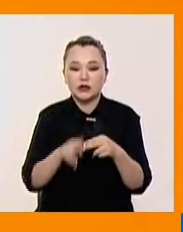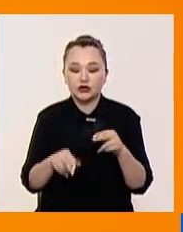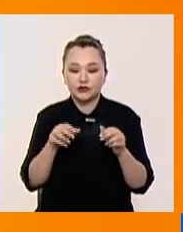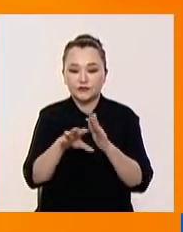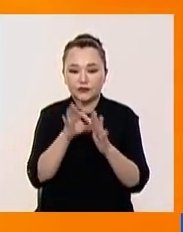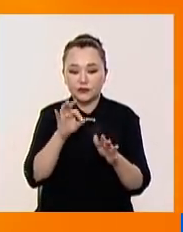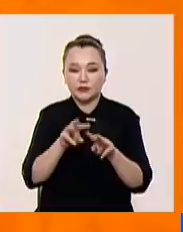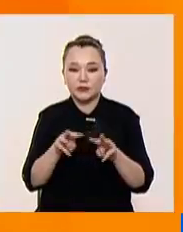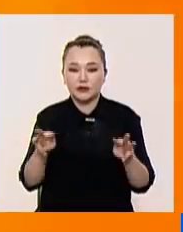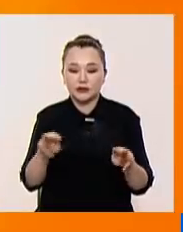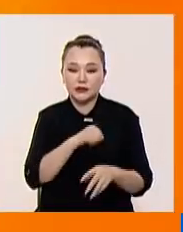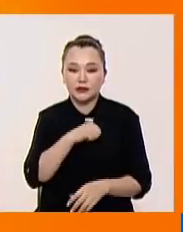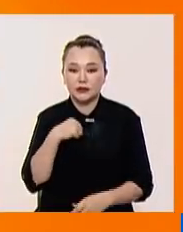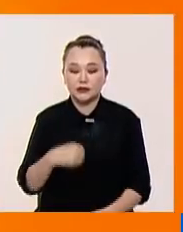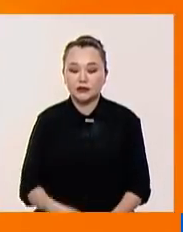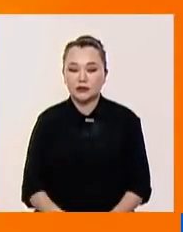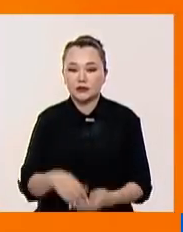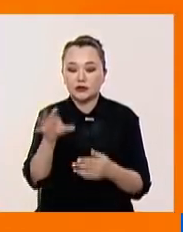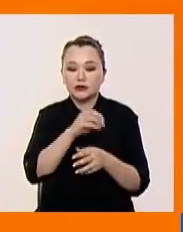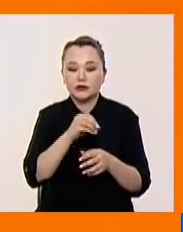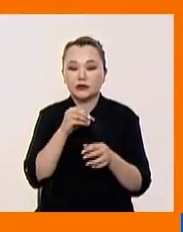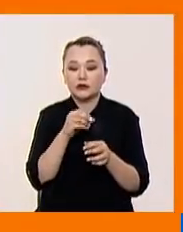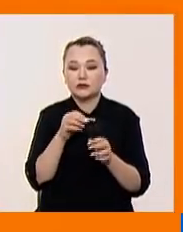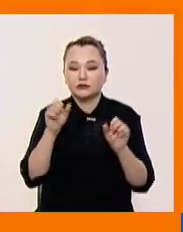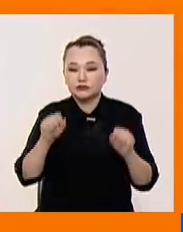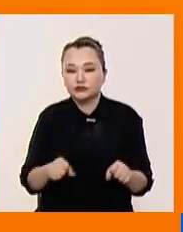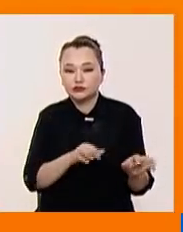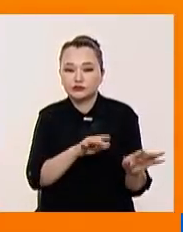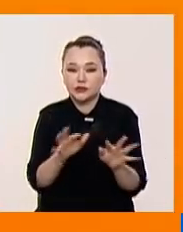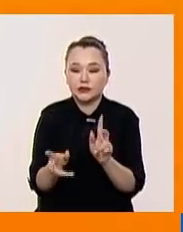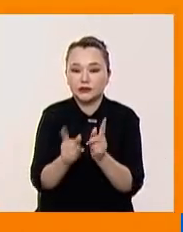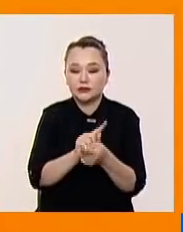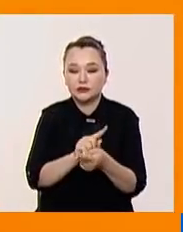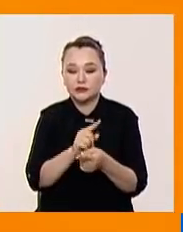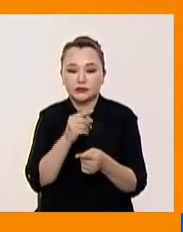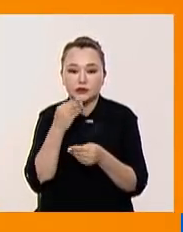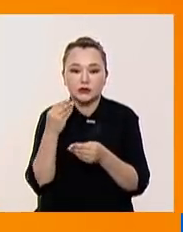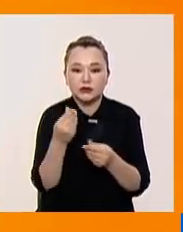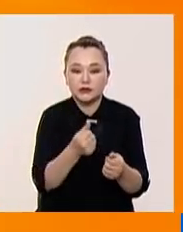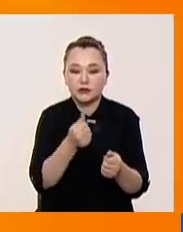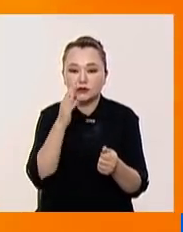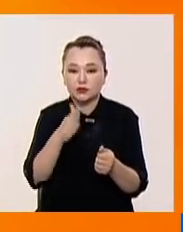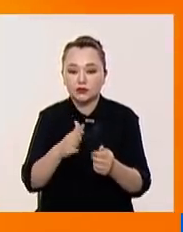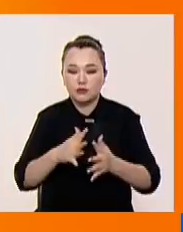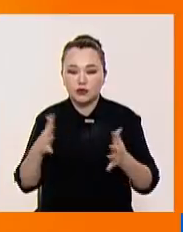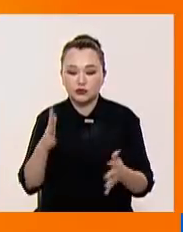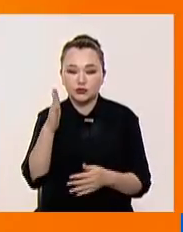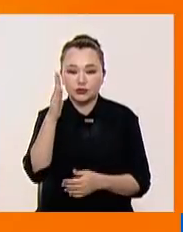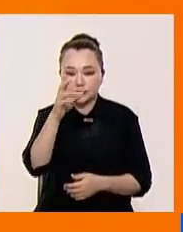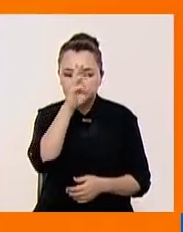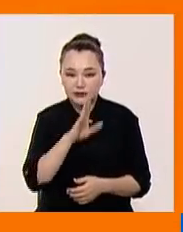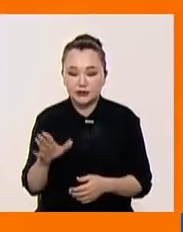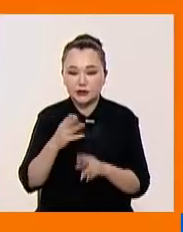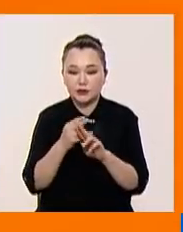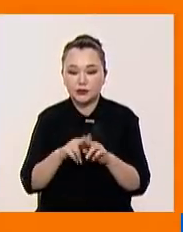за муслихатом. Предстоящие масштабные и значимые изменения окажут существенное влияние на будущее страны,